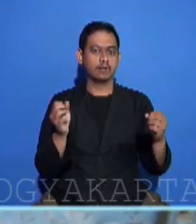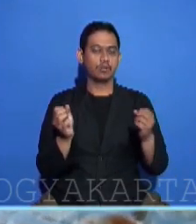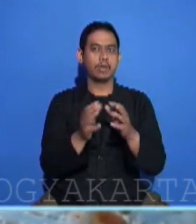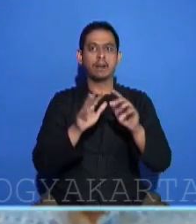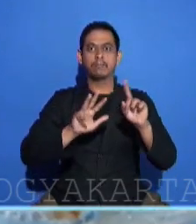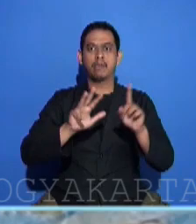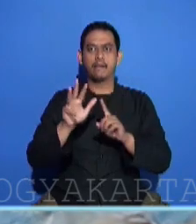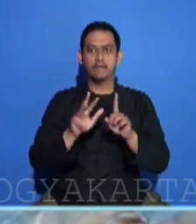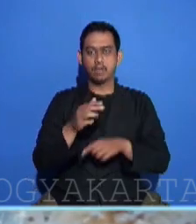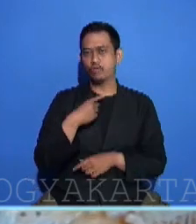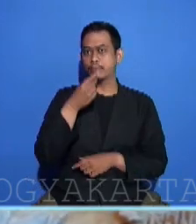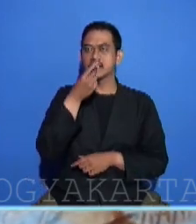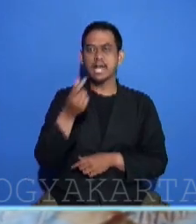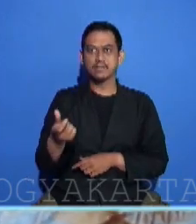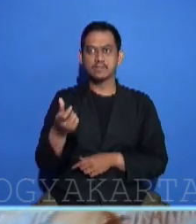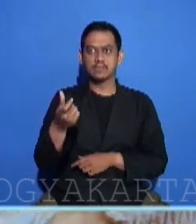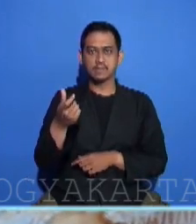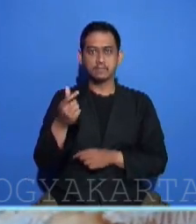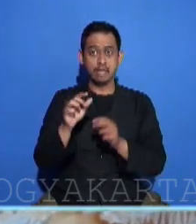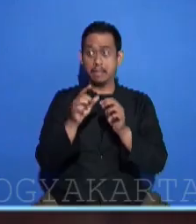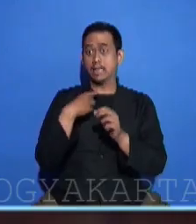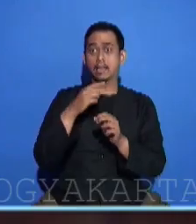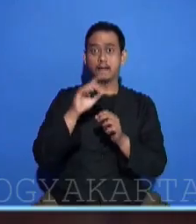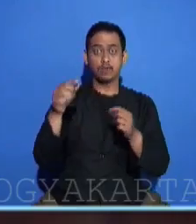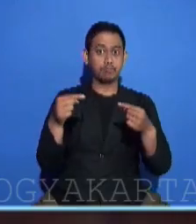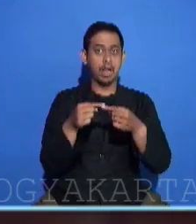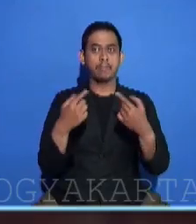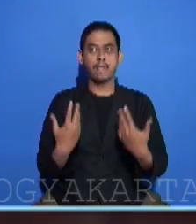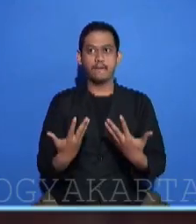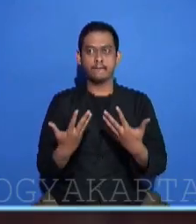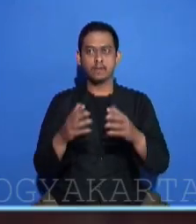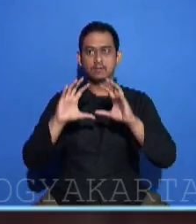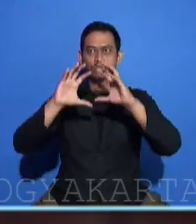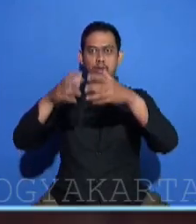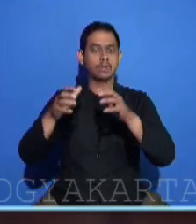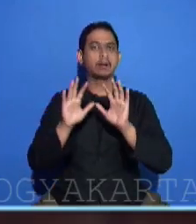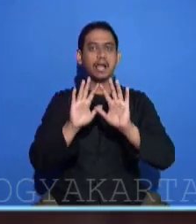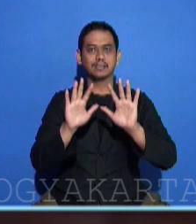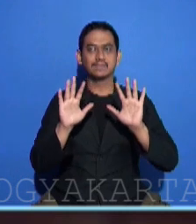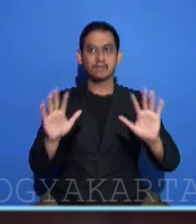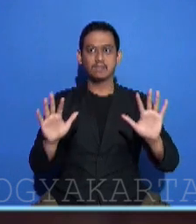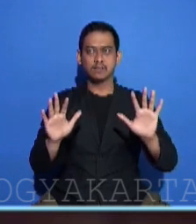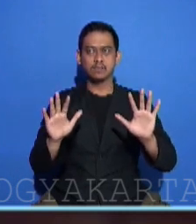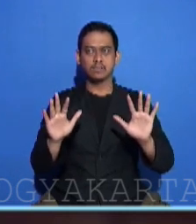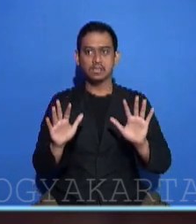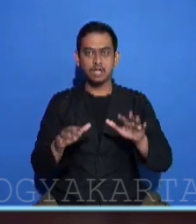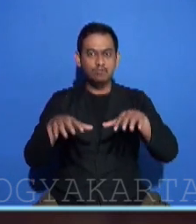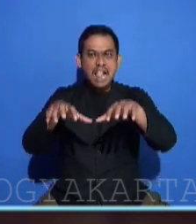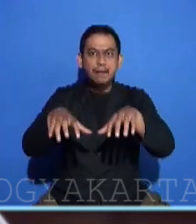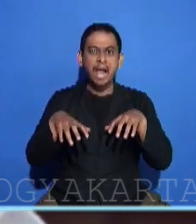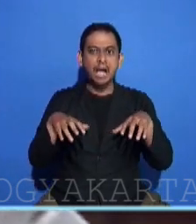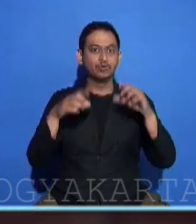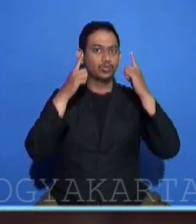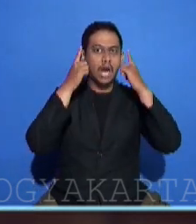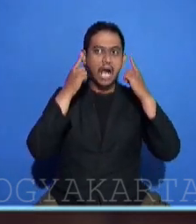saya. Kalau isu-isu yang lain yang kaitannya dengan biodiversity, saya ngangkat banyak tentang harimau Jawa, badak Jawa, karena